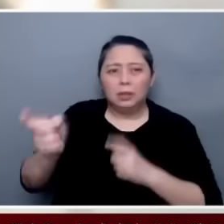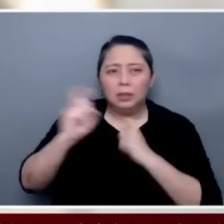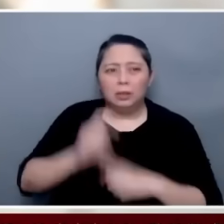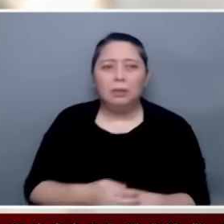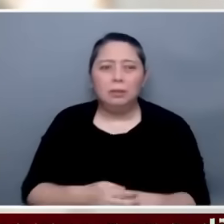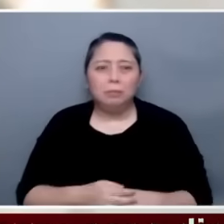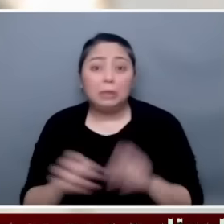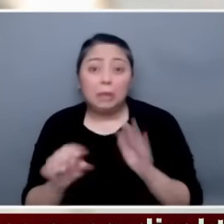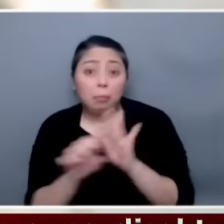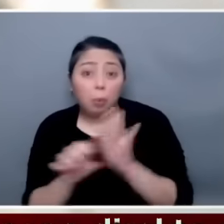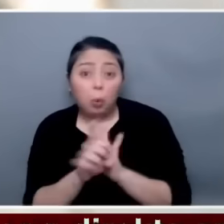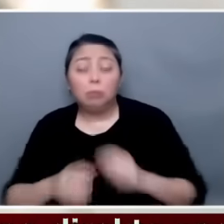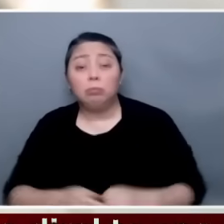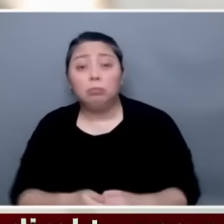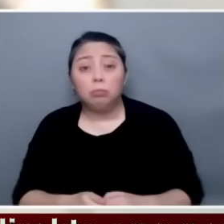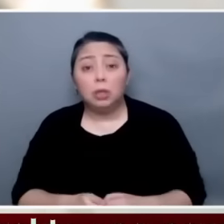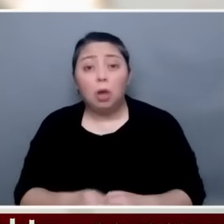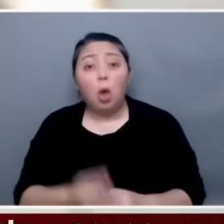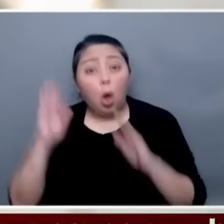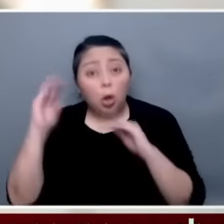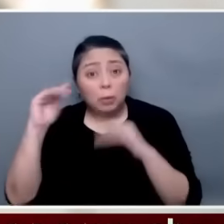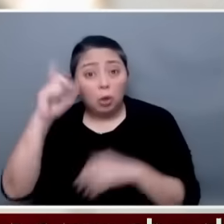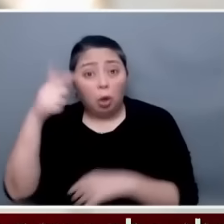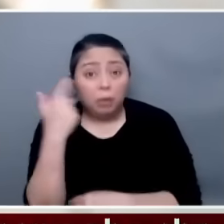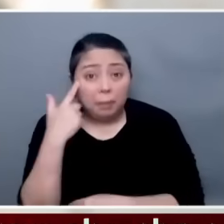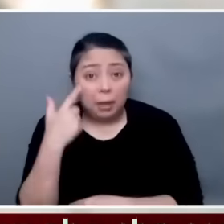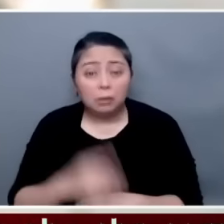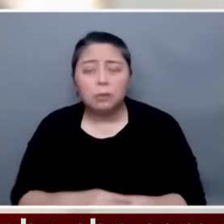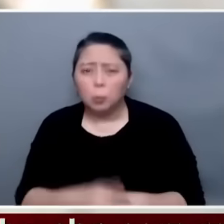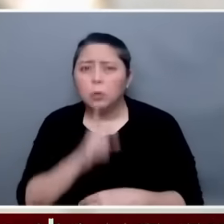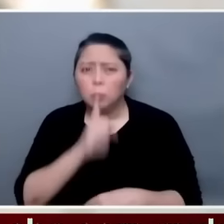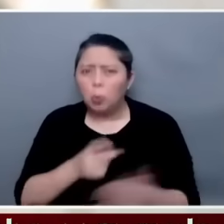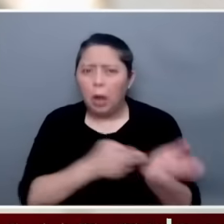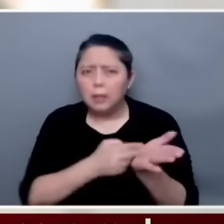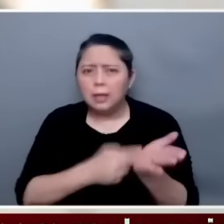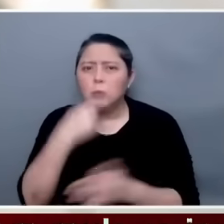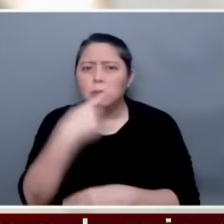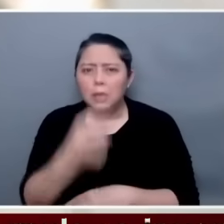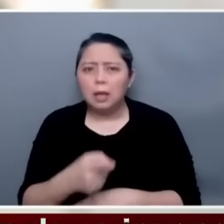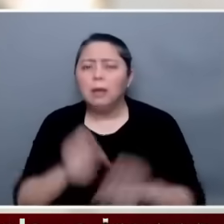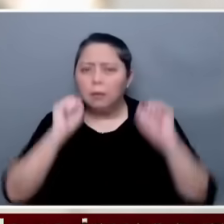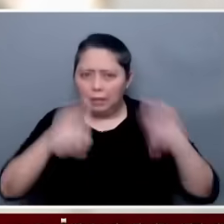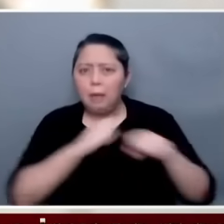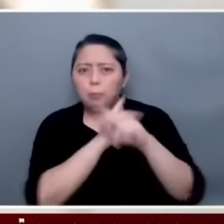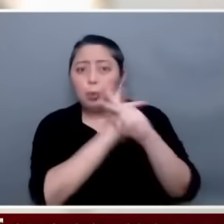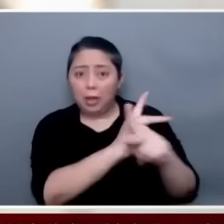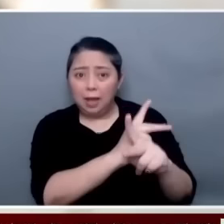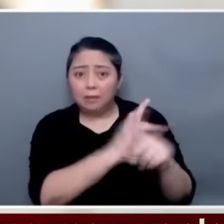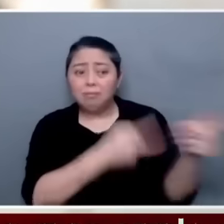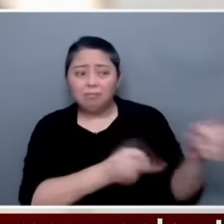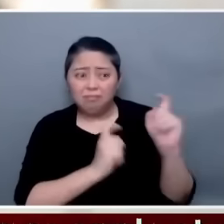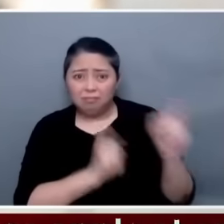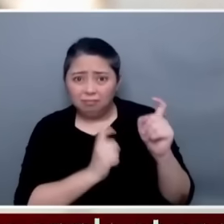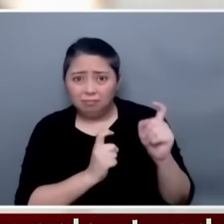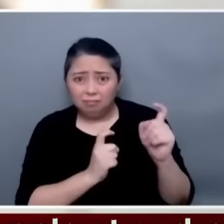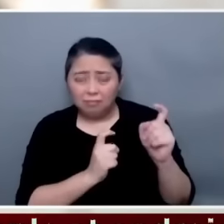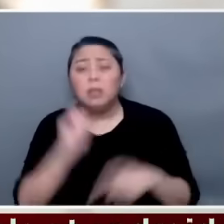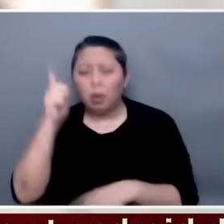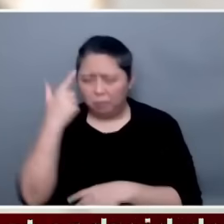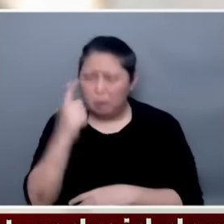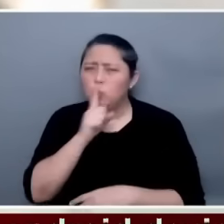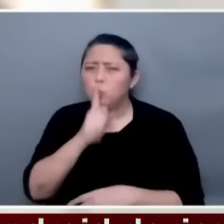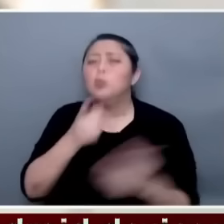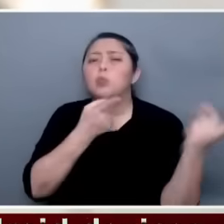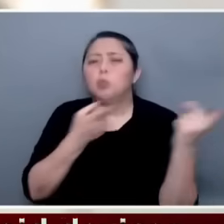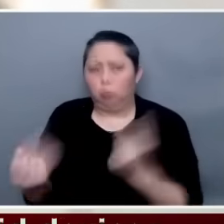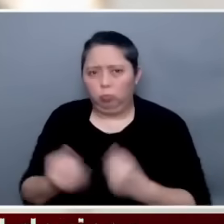na kaya natin iprotekta yung mga mangisda natin, gawin po natin. Yan naman po hinihingi namin na mga bilang mamayan dito